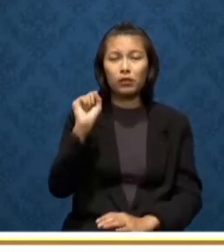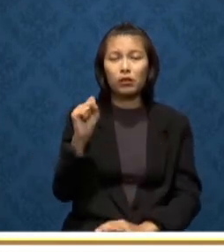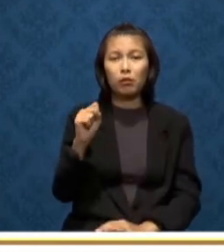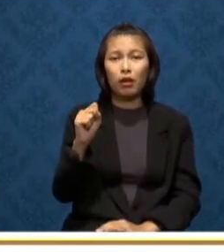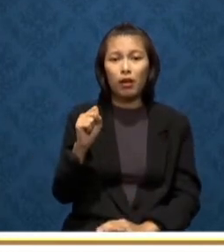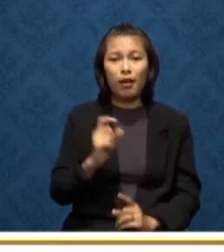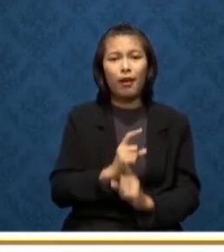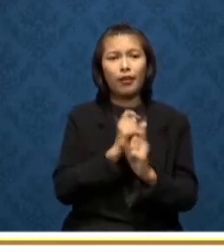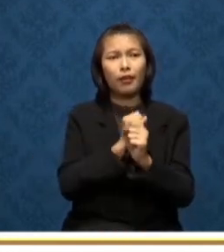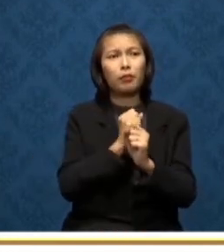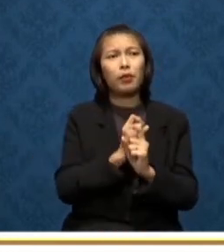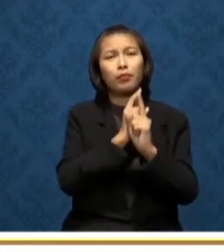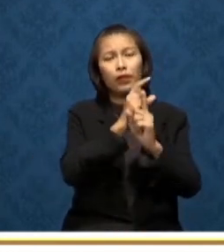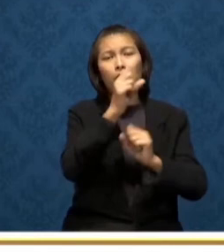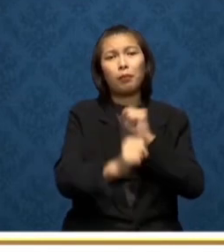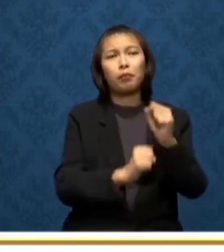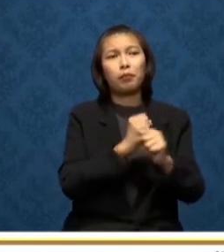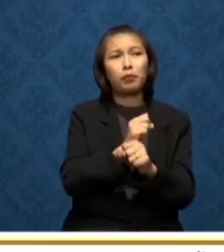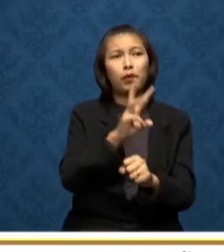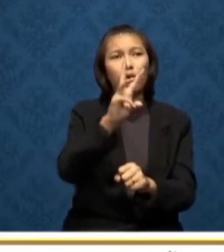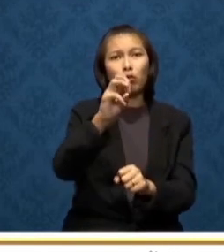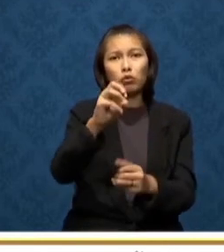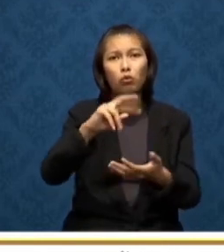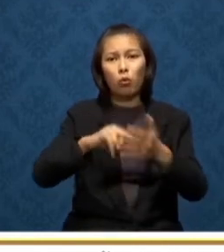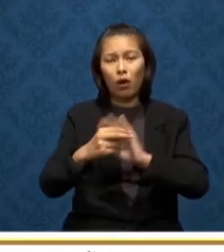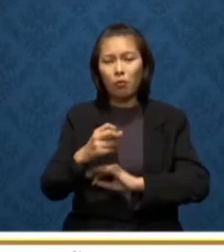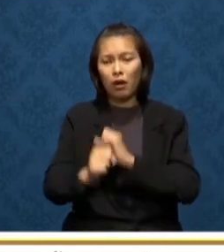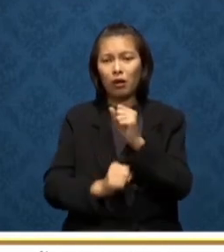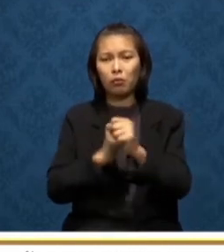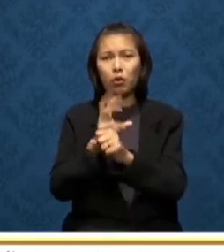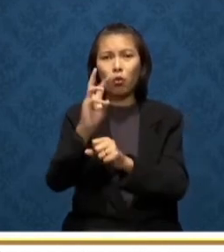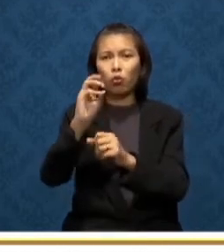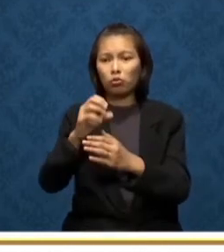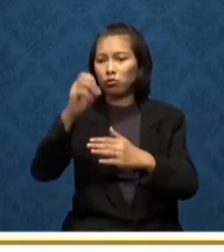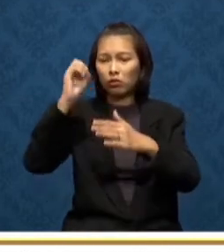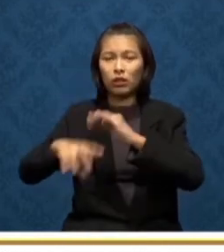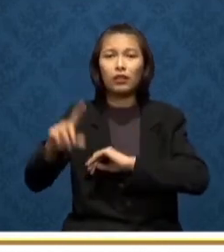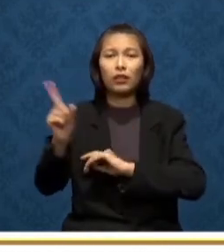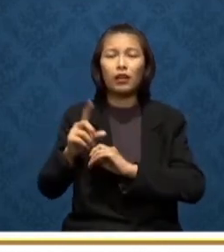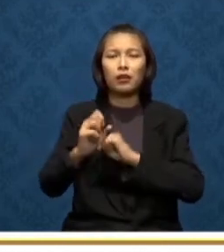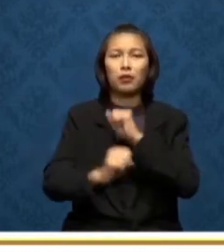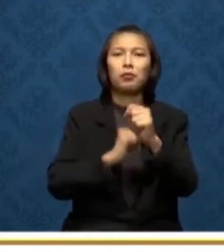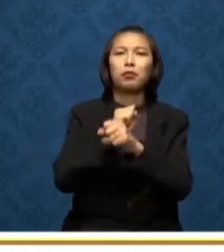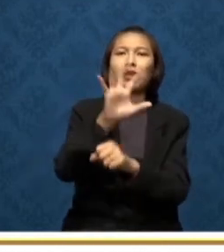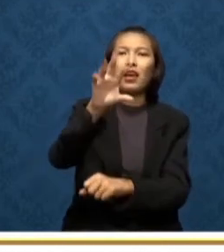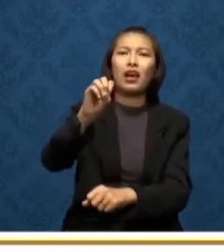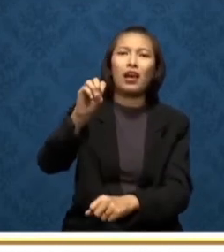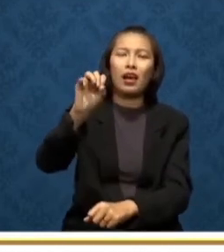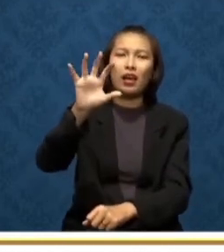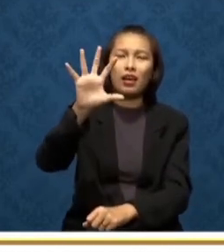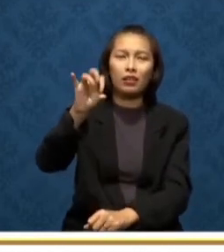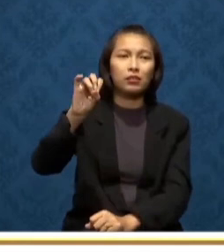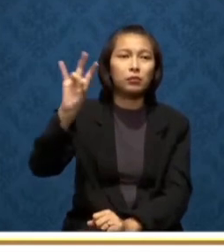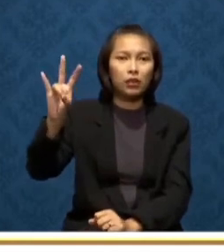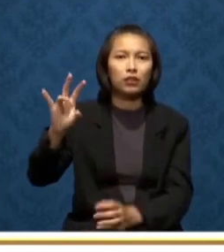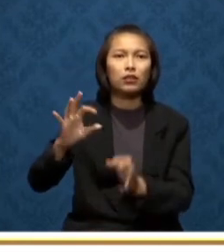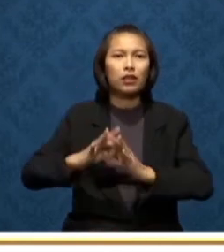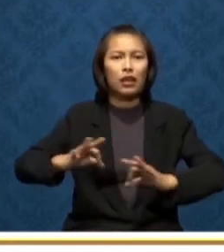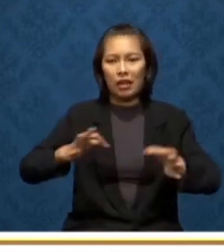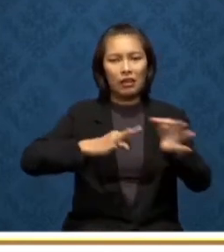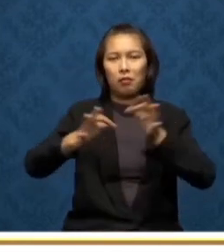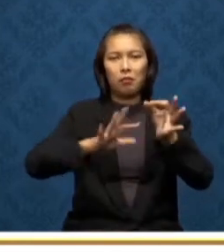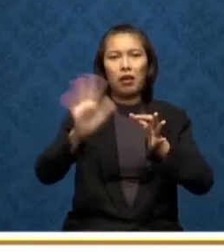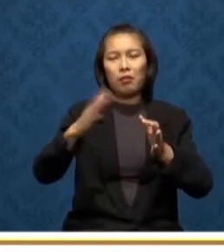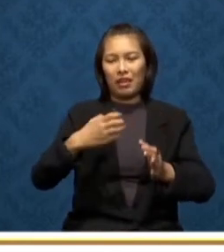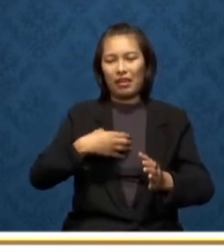ตามรัฐธรรมนูญปี 60ปี 60ก็ 4ปี 57มาผมไม่อยากอธิบายครับอยากรู้สิทธิหน้าที่